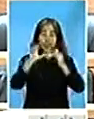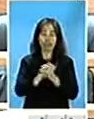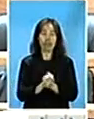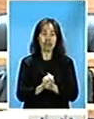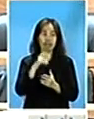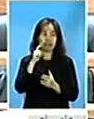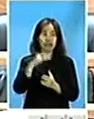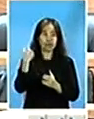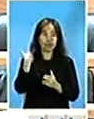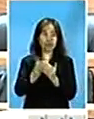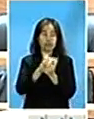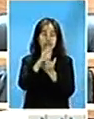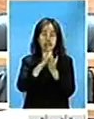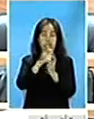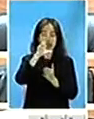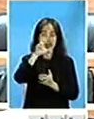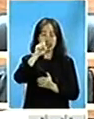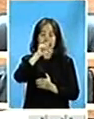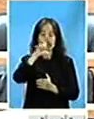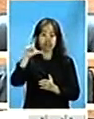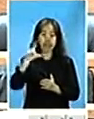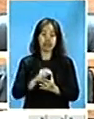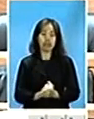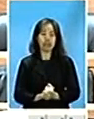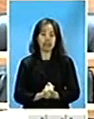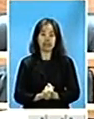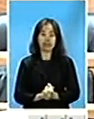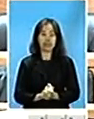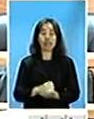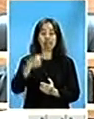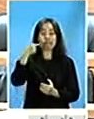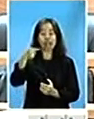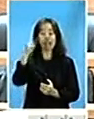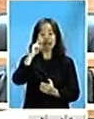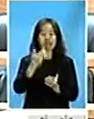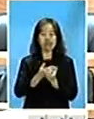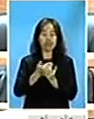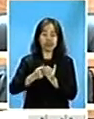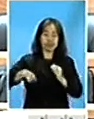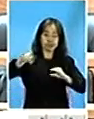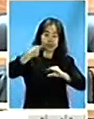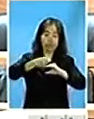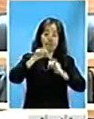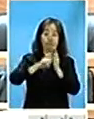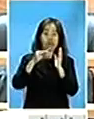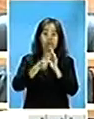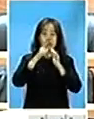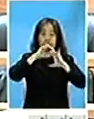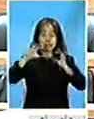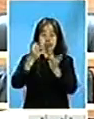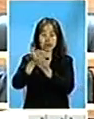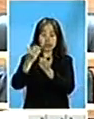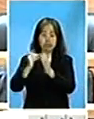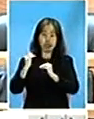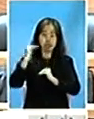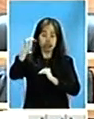า 300,000 ล้านบาทนะครับขาดดุลก็คือว่ารัฐบาลจ่ายเกินความสามารถในการหาร